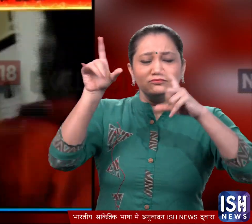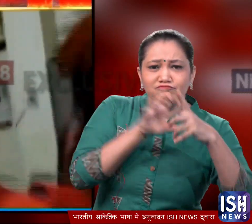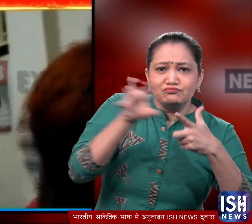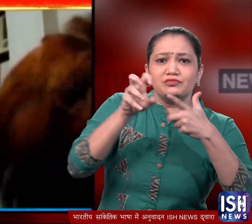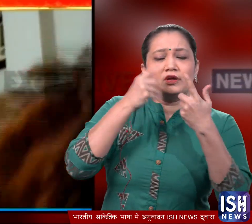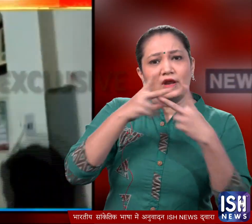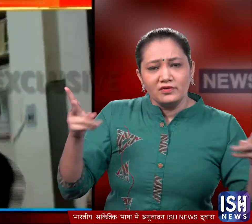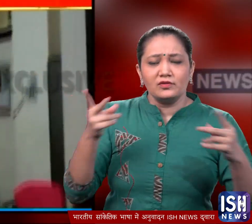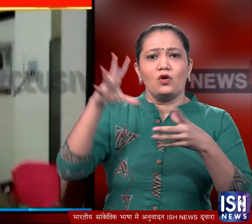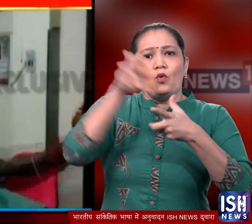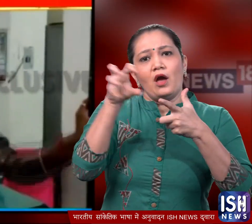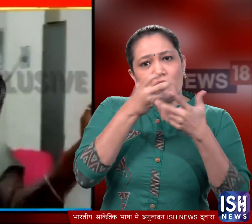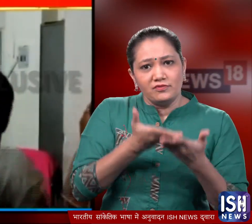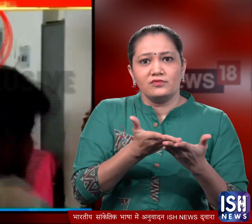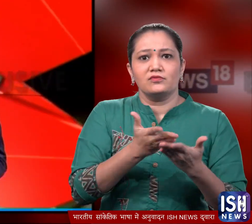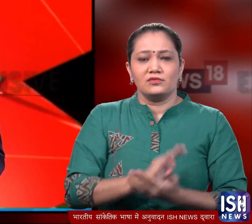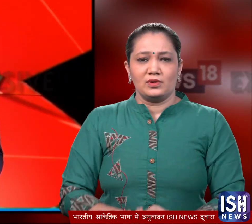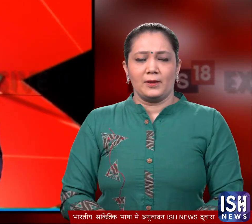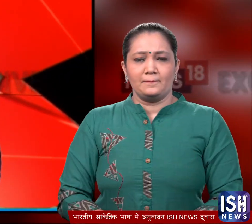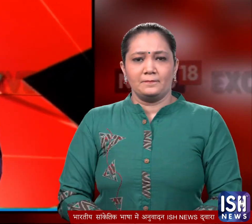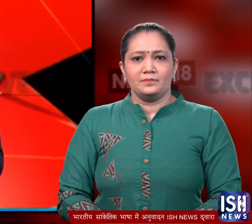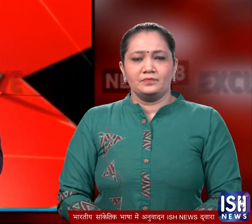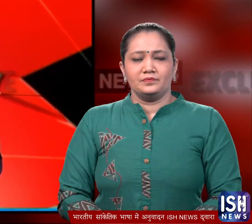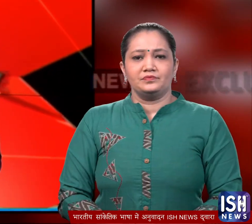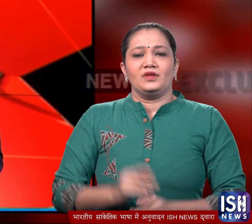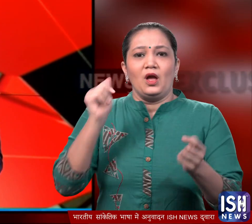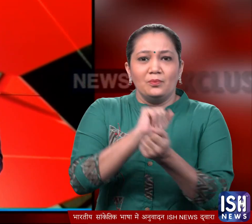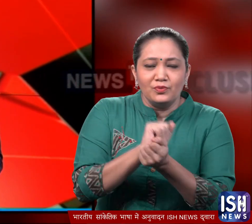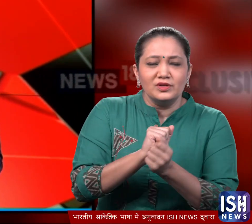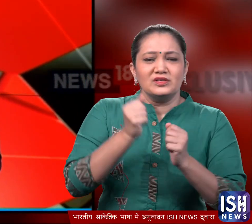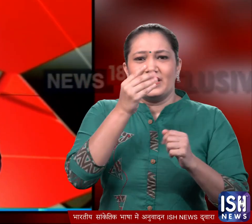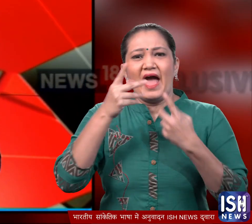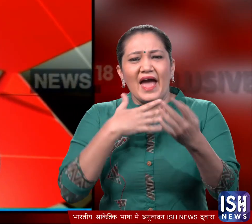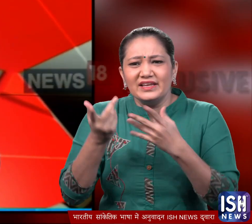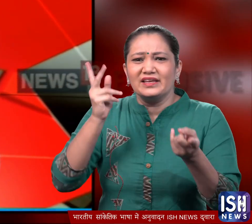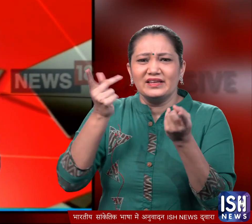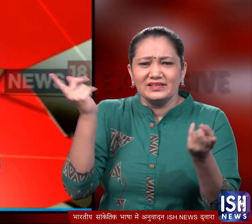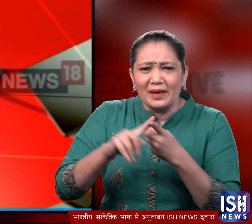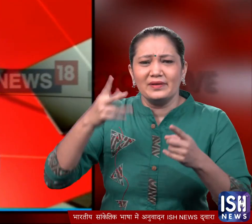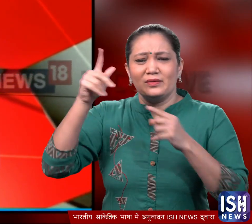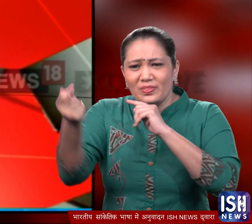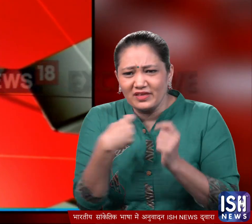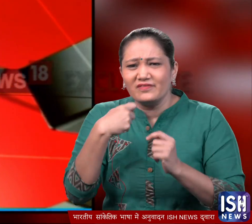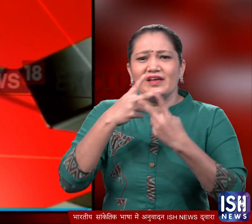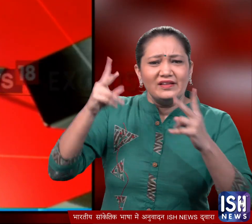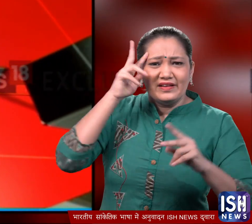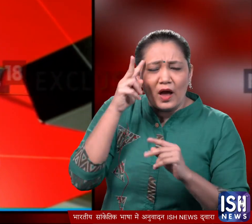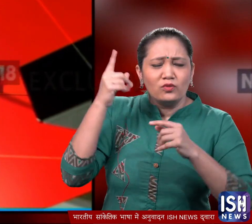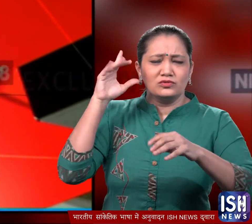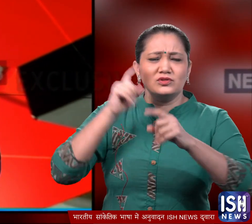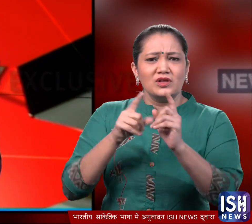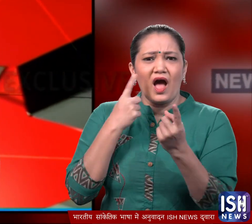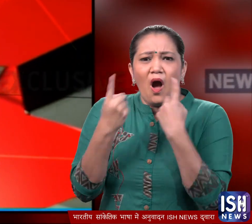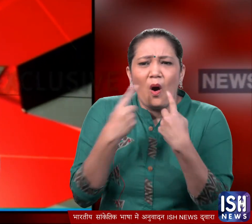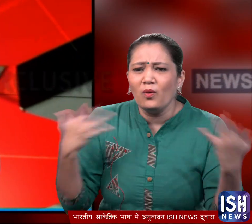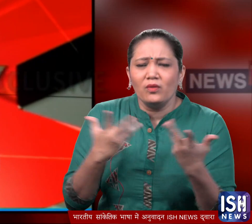रहे लोगों की तस्वीरें कैमरे में रिकॉर्ड कर रहे थे। सौभाग्य की बात यह कि पुलिस वालों के लिए किसी अपराध की जांच का सबसे पसंदीदा तरीका यही है कि